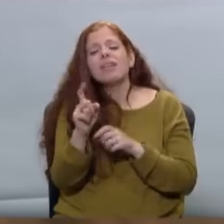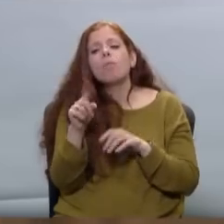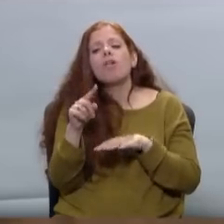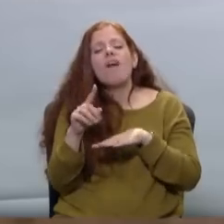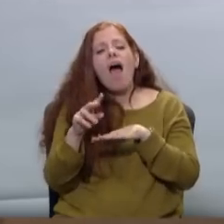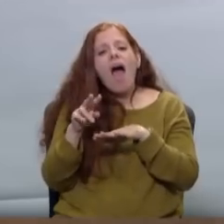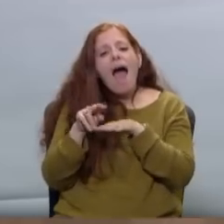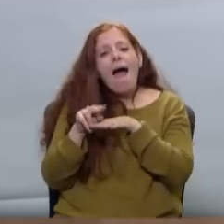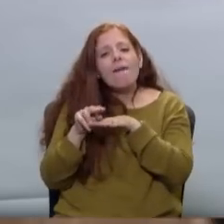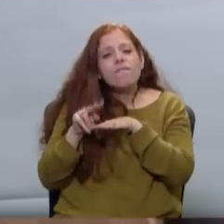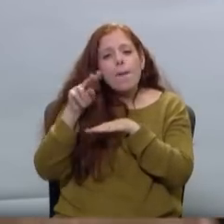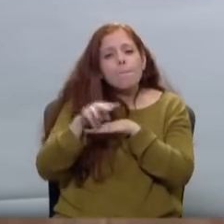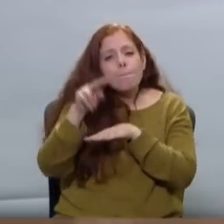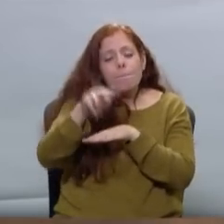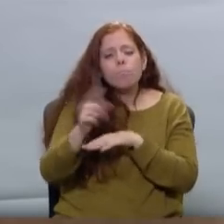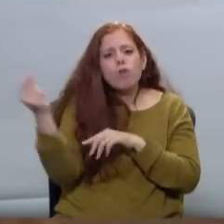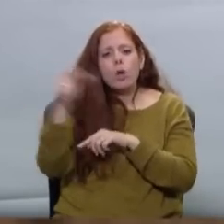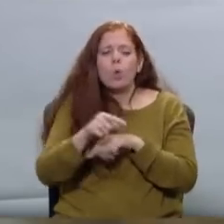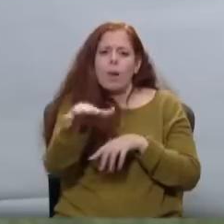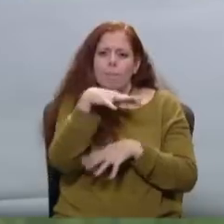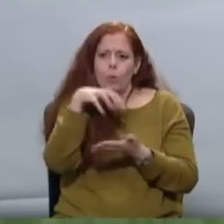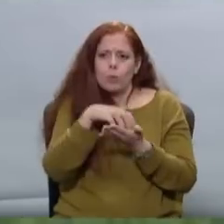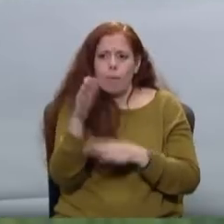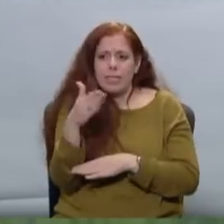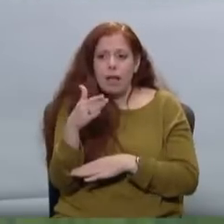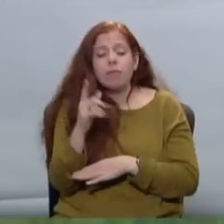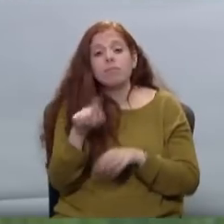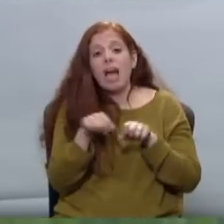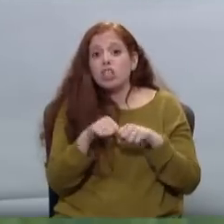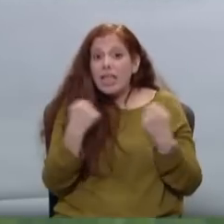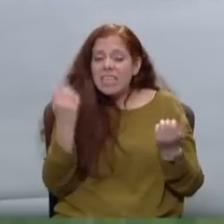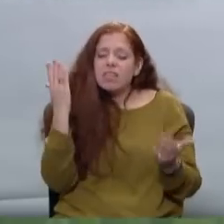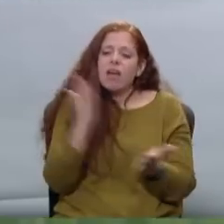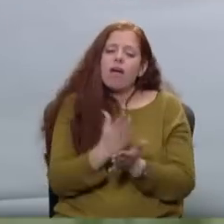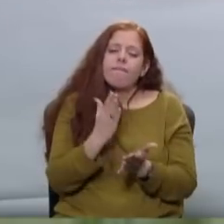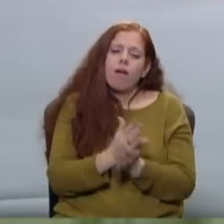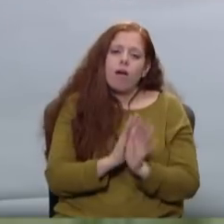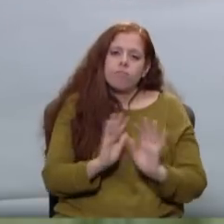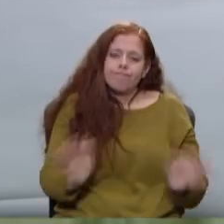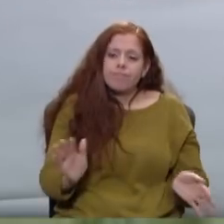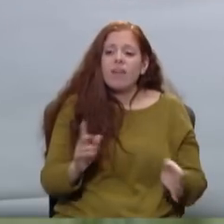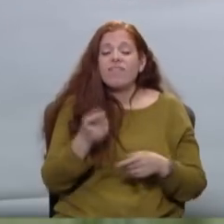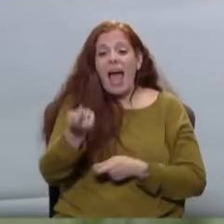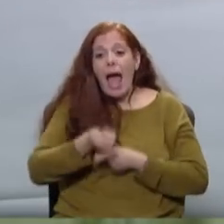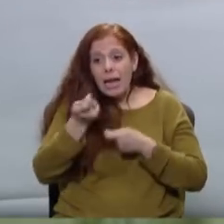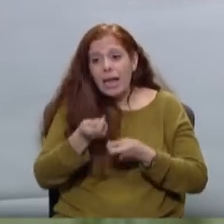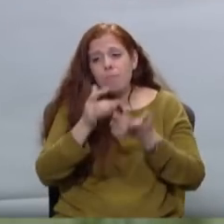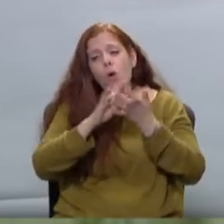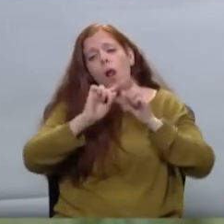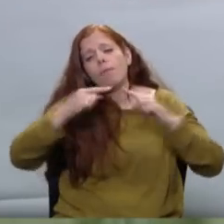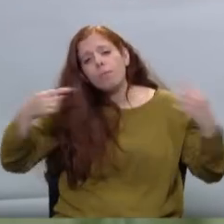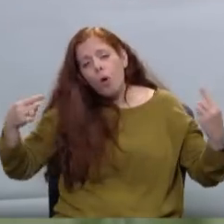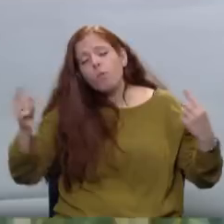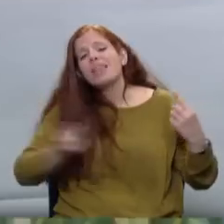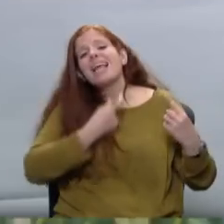שפשטו על מחוזות במדינה. רק שהנזק כבר נעשה, וחקלאים במקומות שונים במדינה